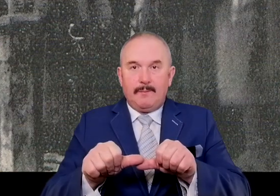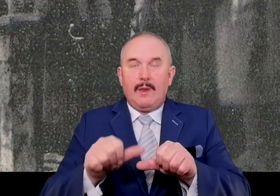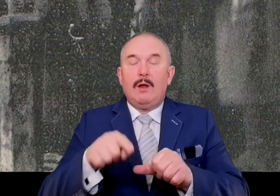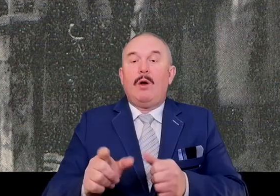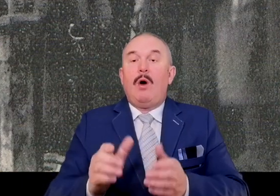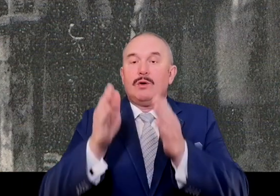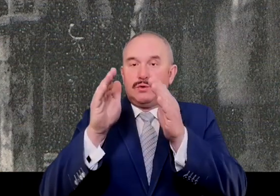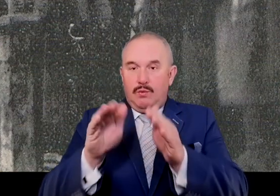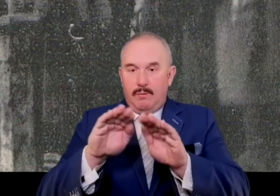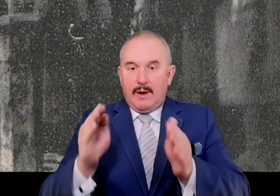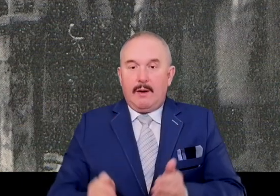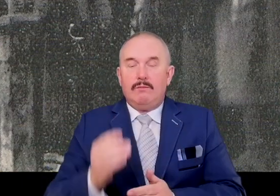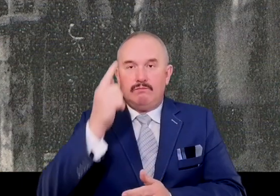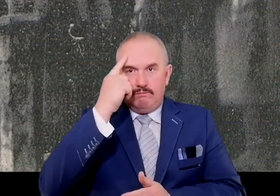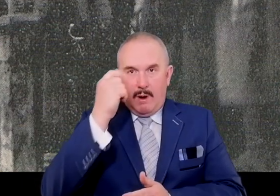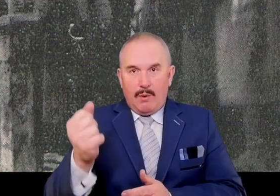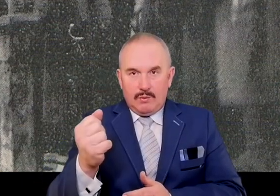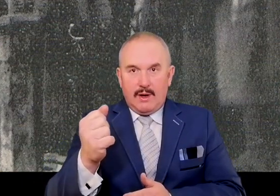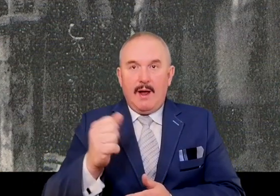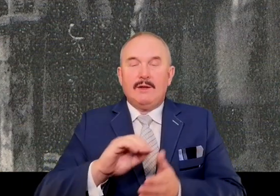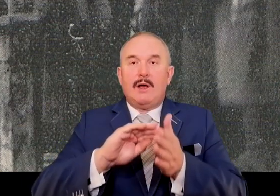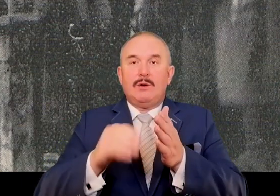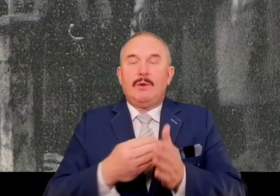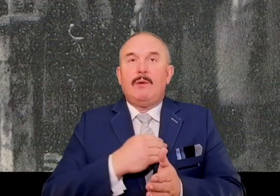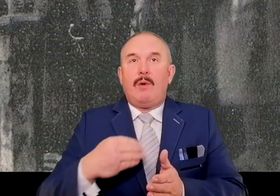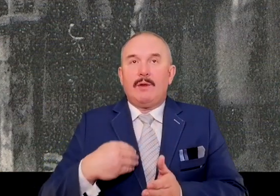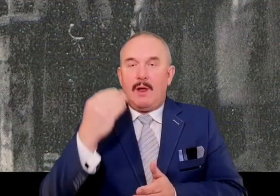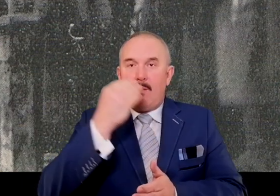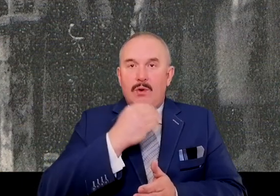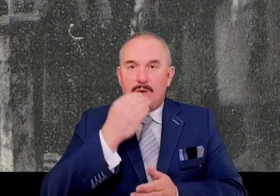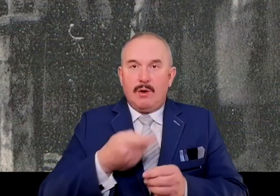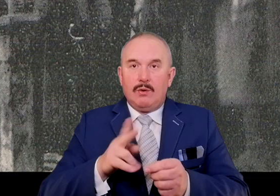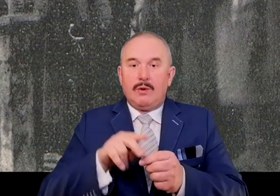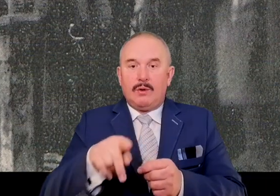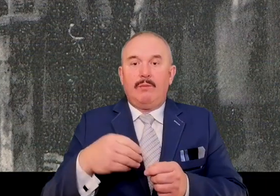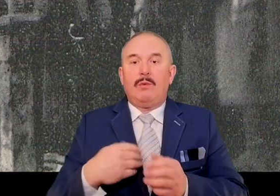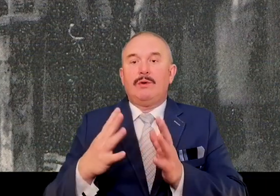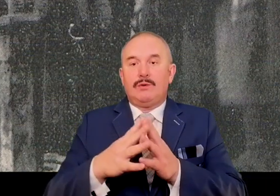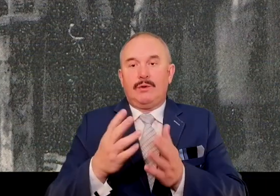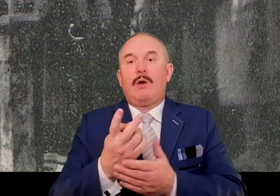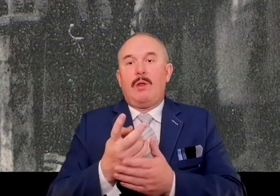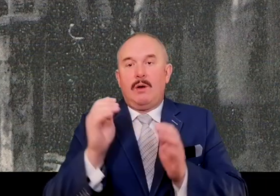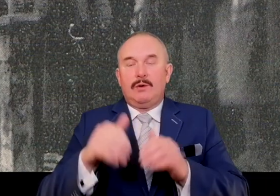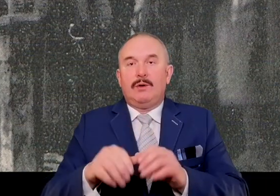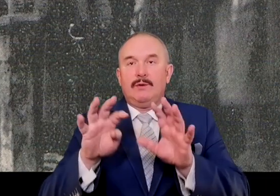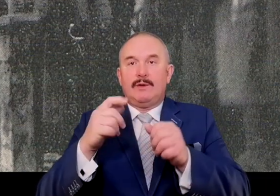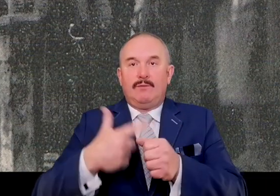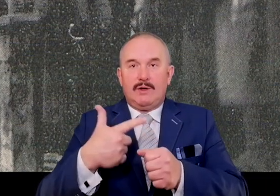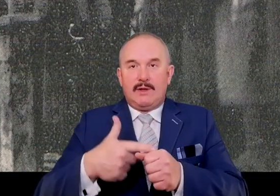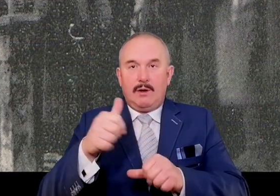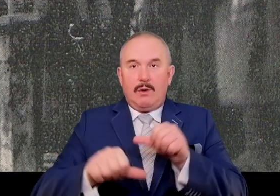ten miał upamiętniać zaślubiny Polski z morzem, które odbyły się tutaj 10 lutego